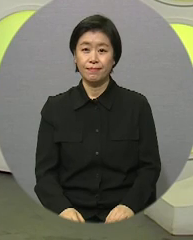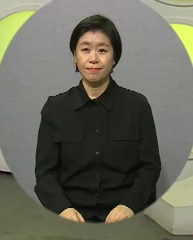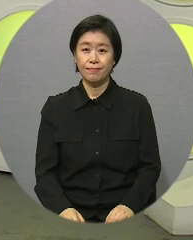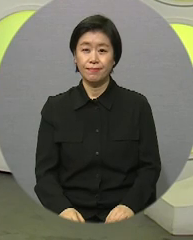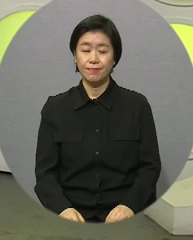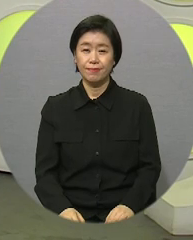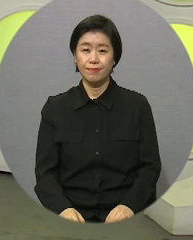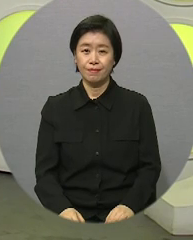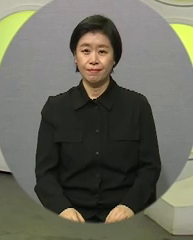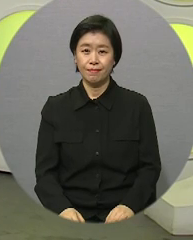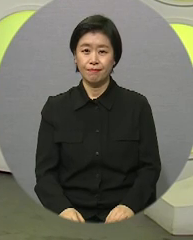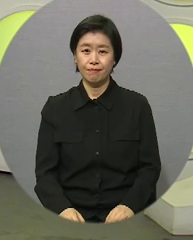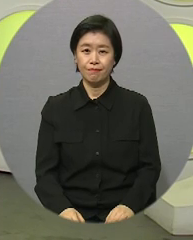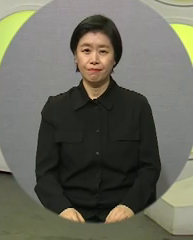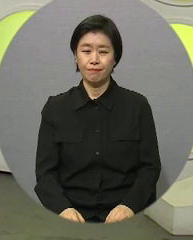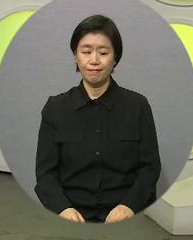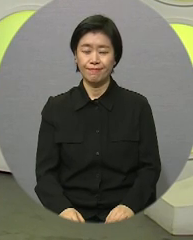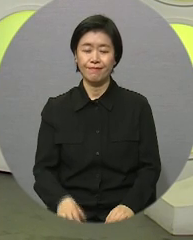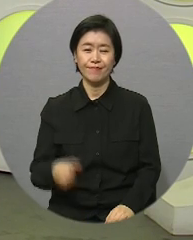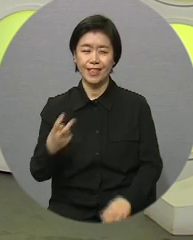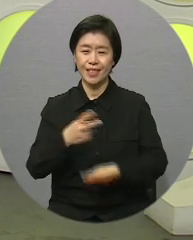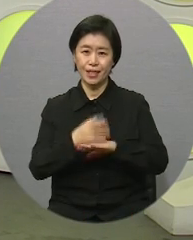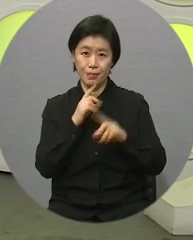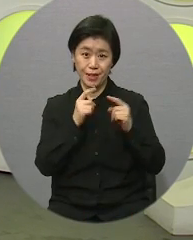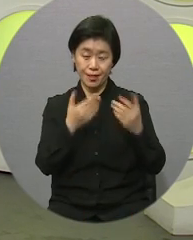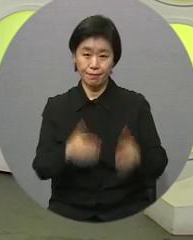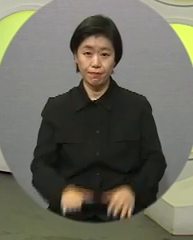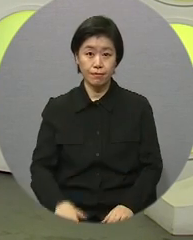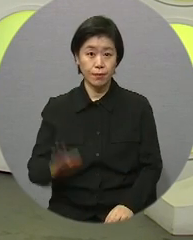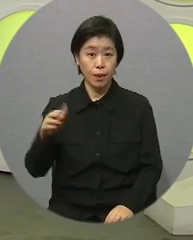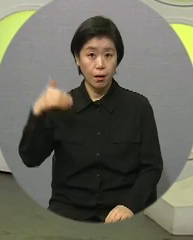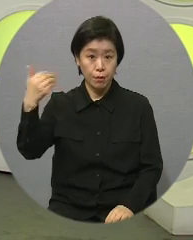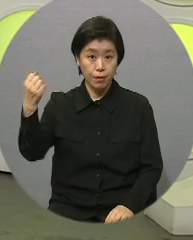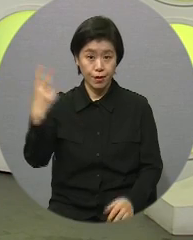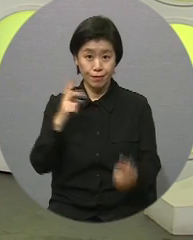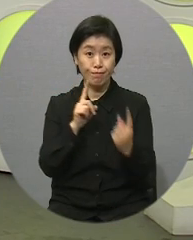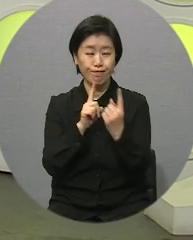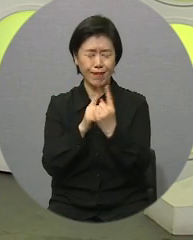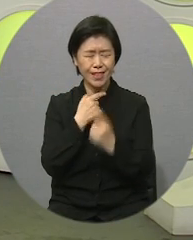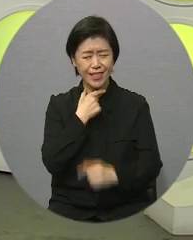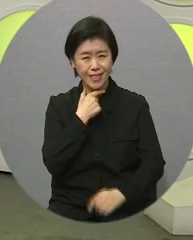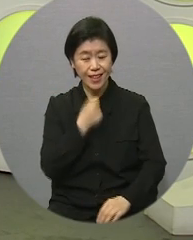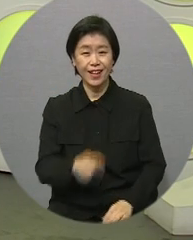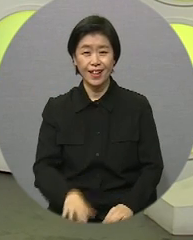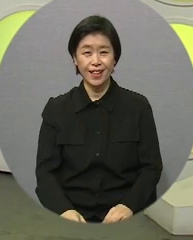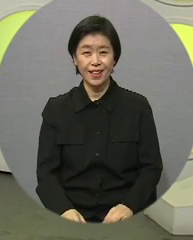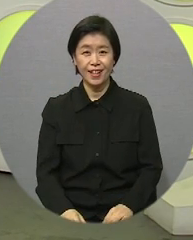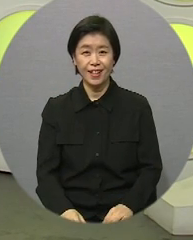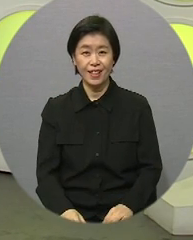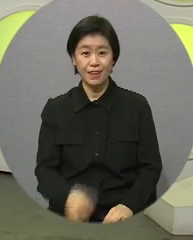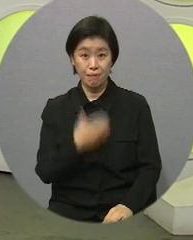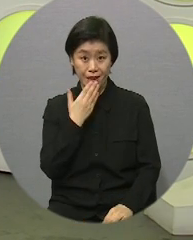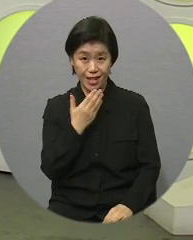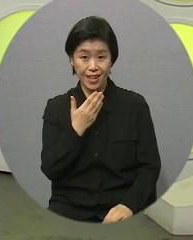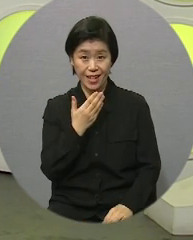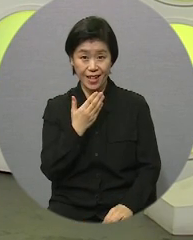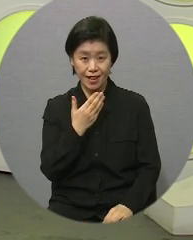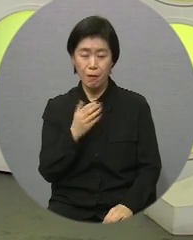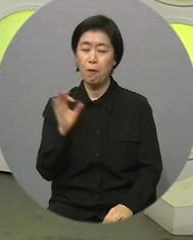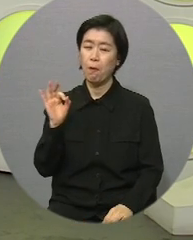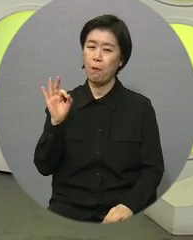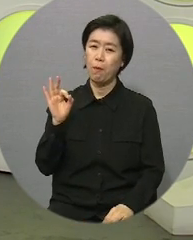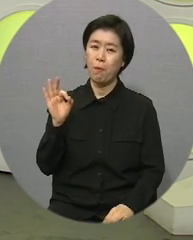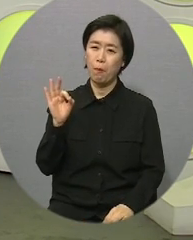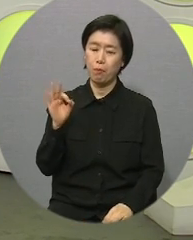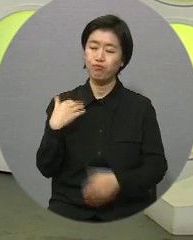빛내 주셔서 다시 한번 감사드립니다 다음번에 또 기회가 되면 우리 또 출연 다시네 주실 거죠 아